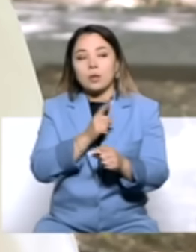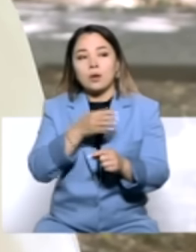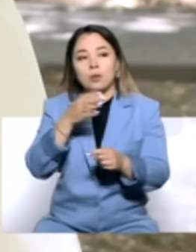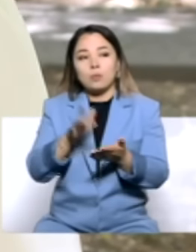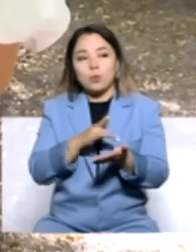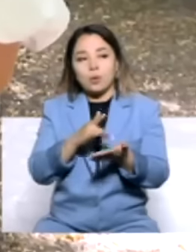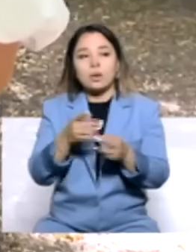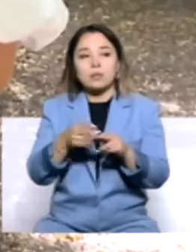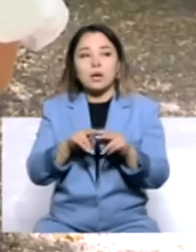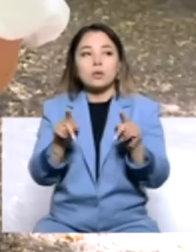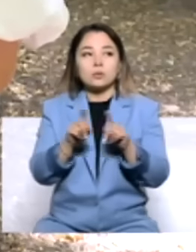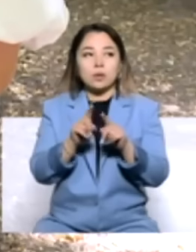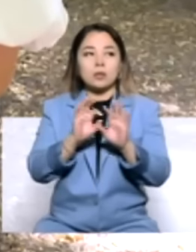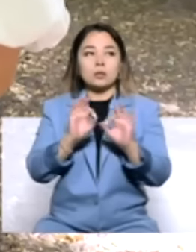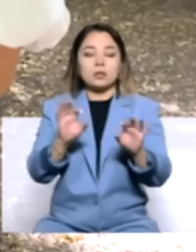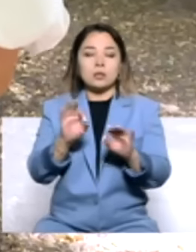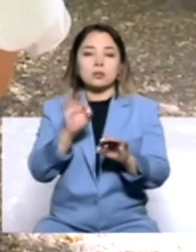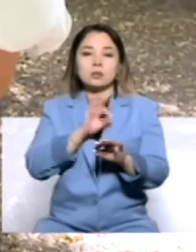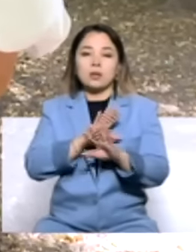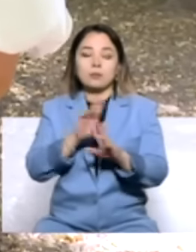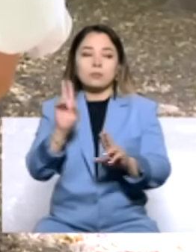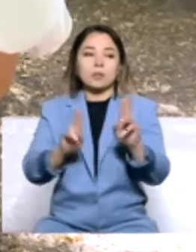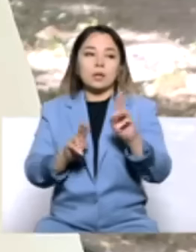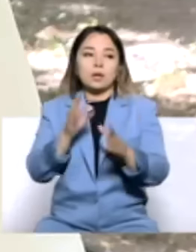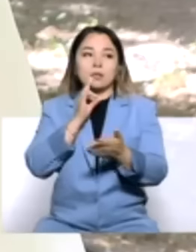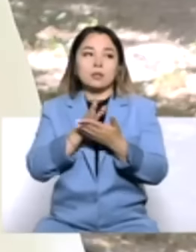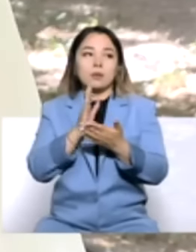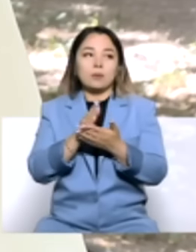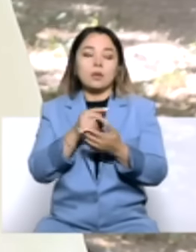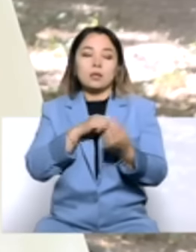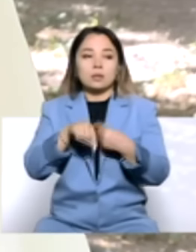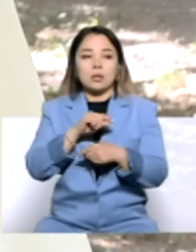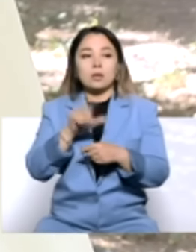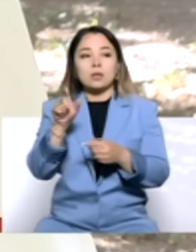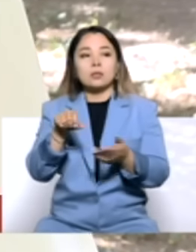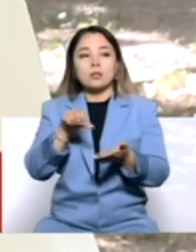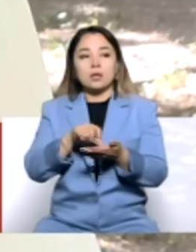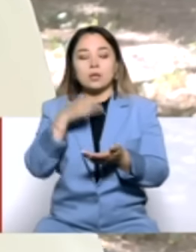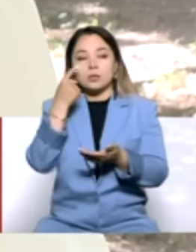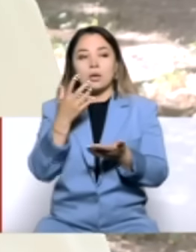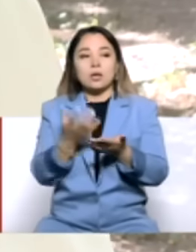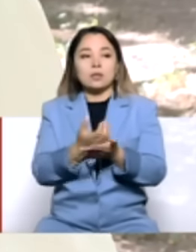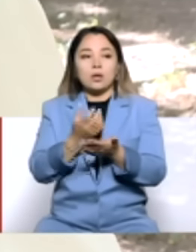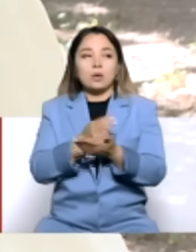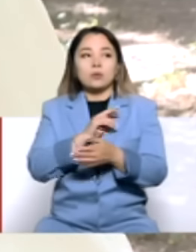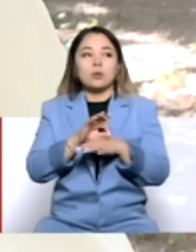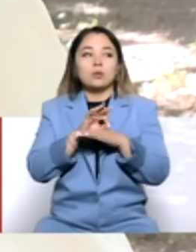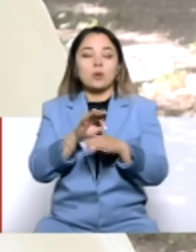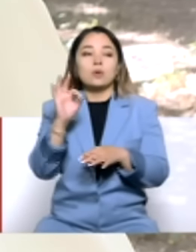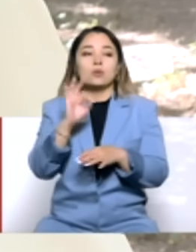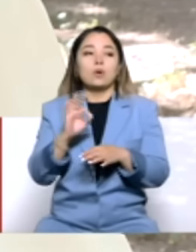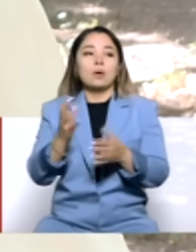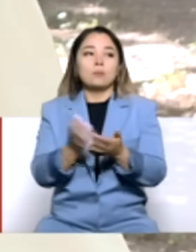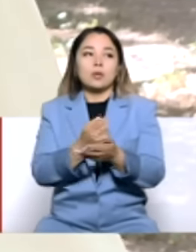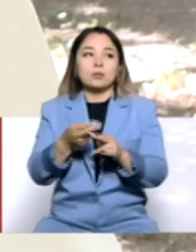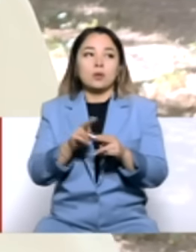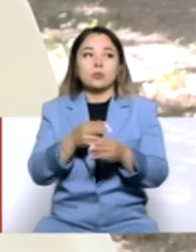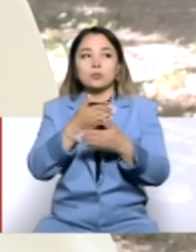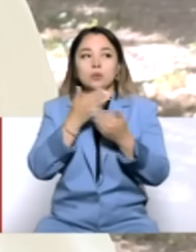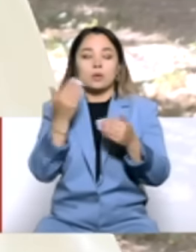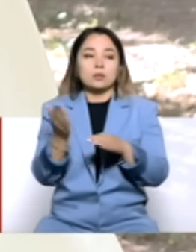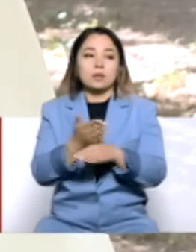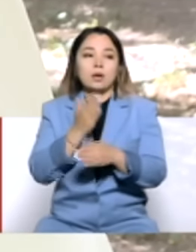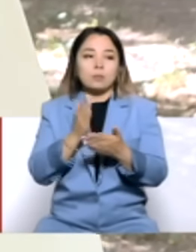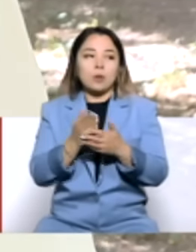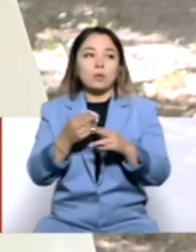Балжан Жанғасынова бұны тиімсіз тәсіл деп санайды. Кәсіпкер үшін жеке табыс салығы 0%, яғни ол жоқ деп алып тастап